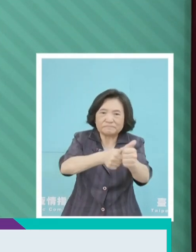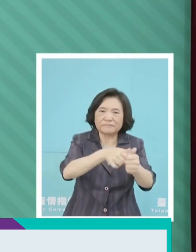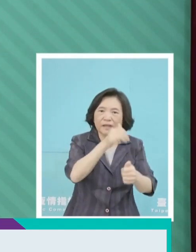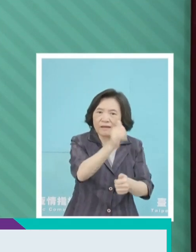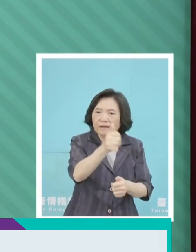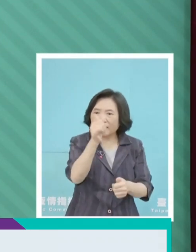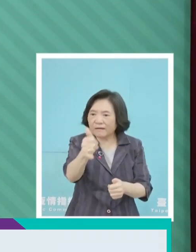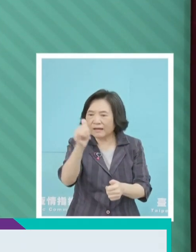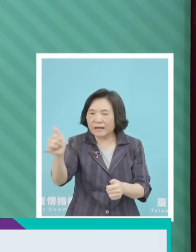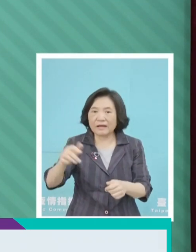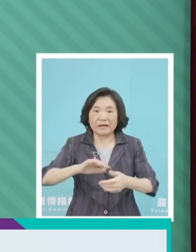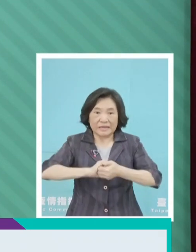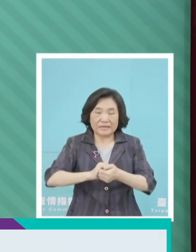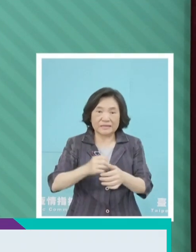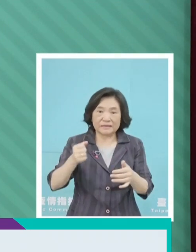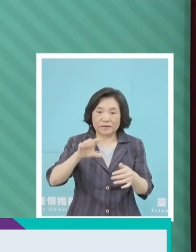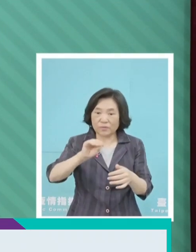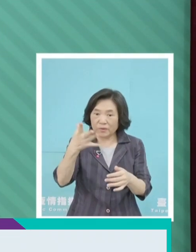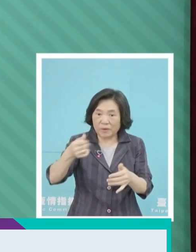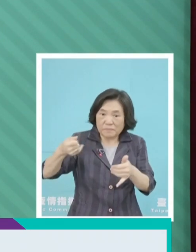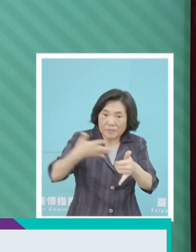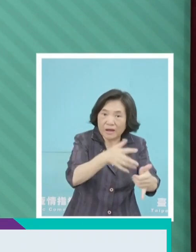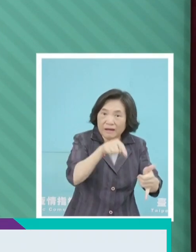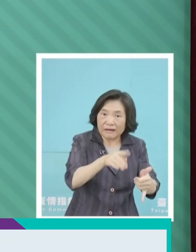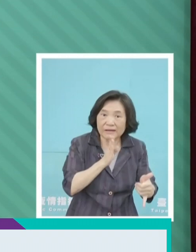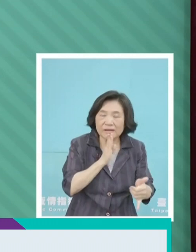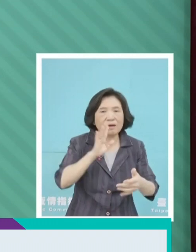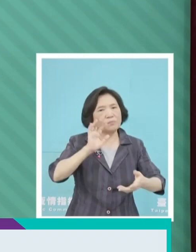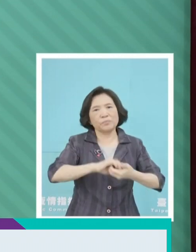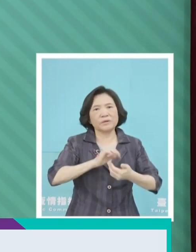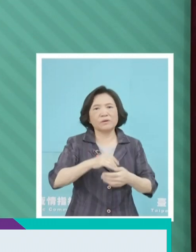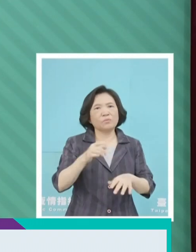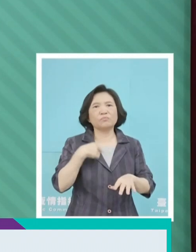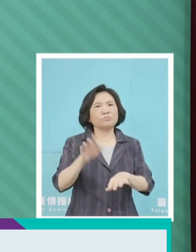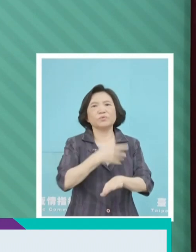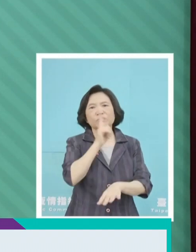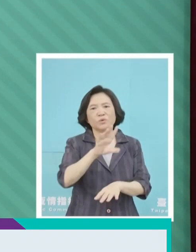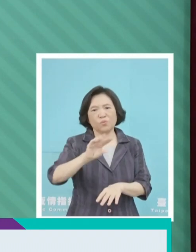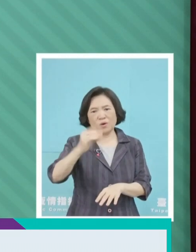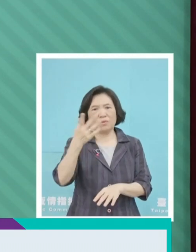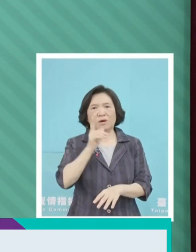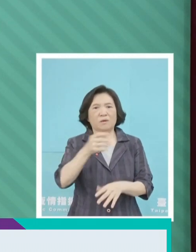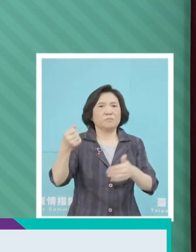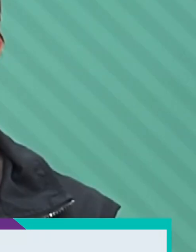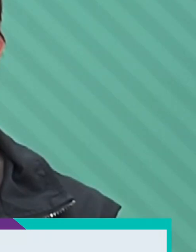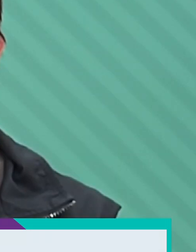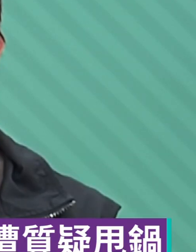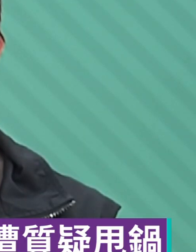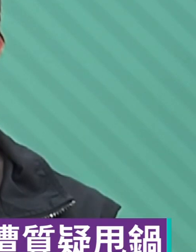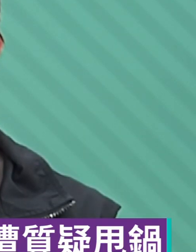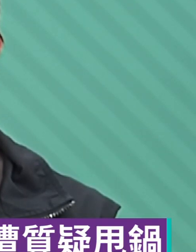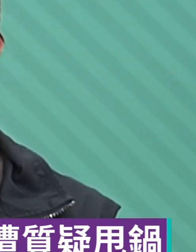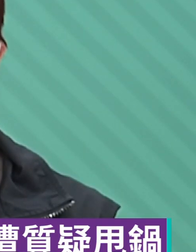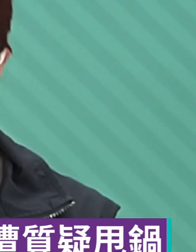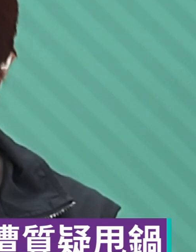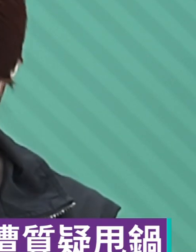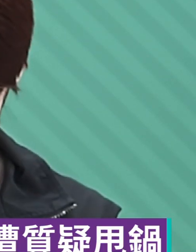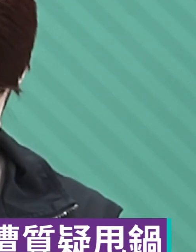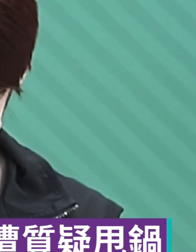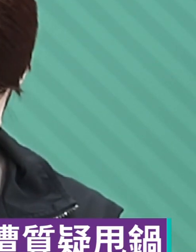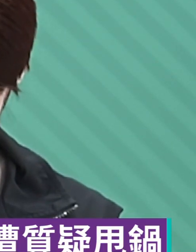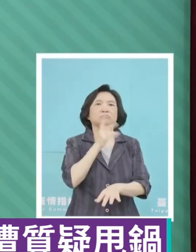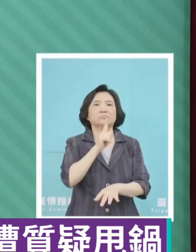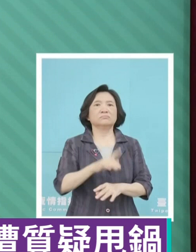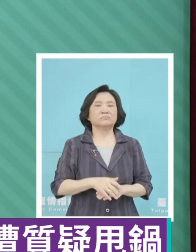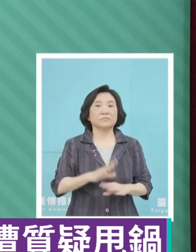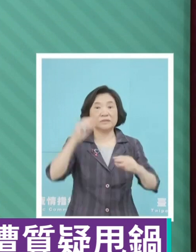法确定他是在万华哪一个地方传染，所以当然不会特别去针对这个部分去说。 台北市澄清说没有要